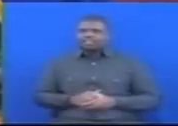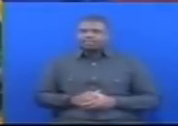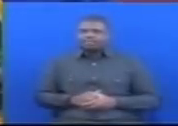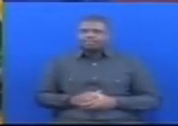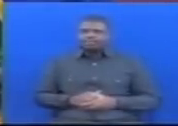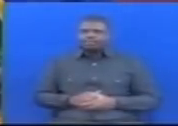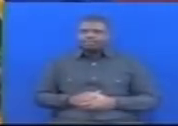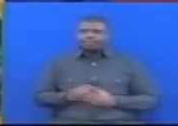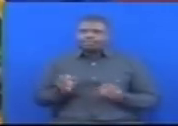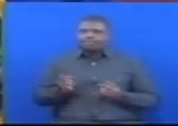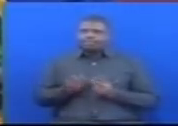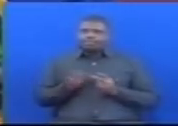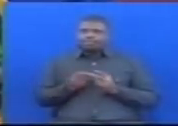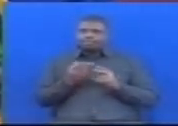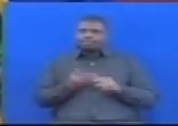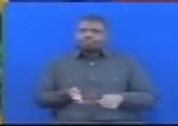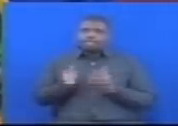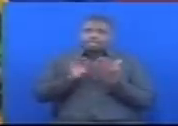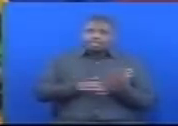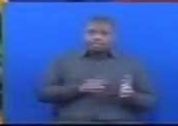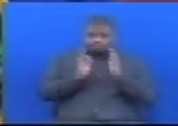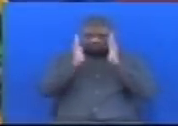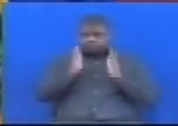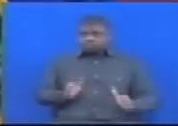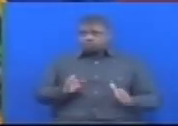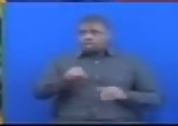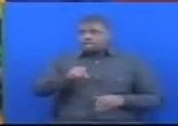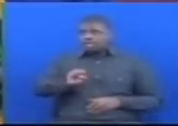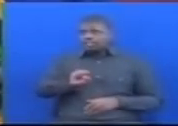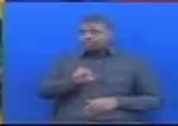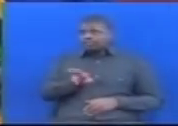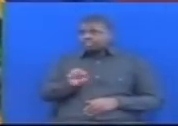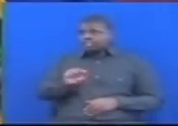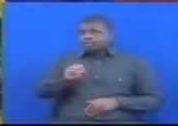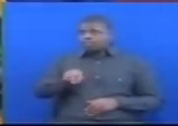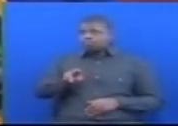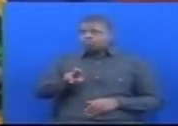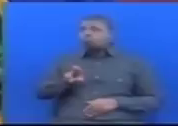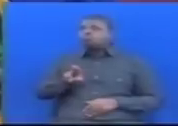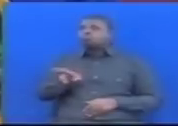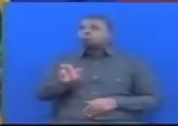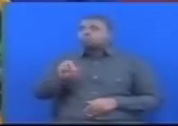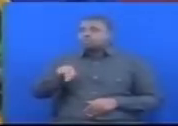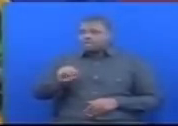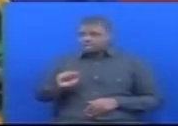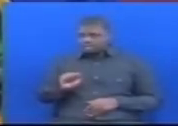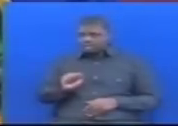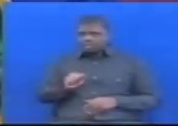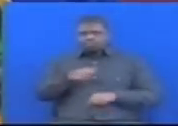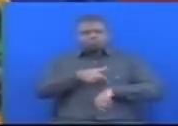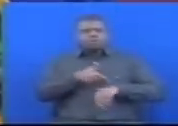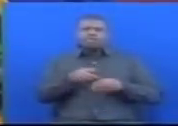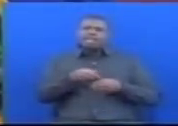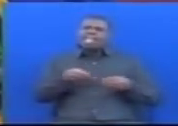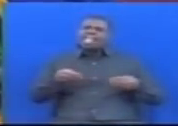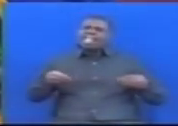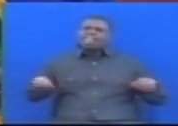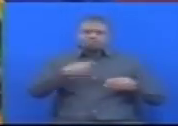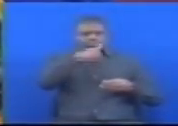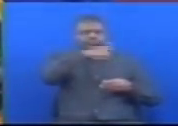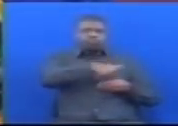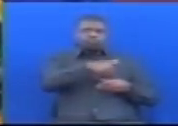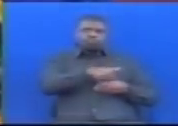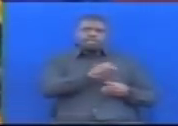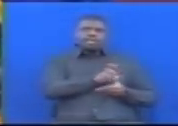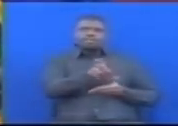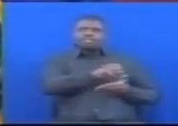Aidha, marehemu Mheshimiwa Shamhuna kwa muda mrefu alikuwa ni mjumbe wa halmashauri kuu ya taifa ya Chama